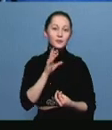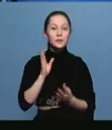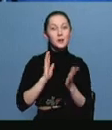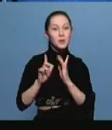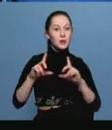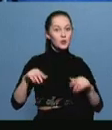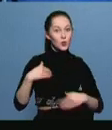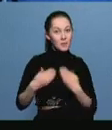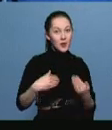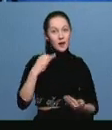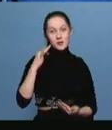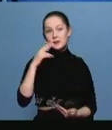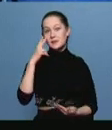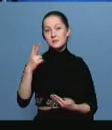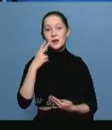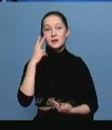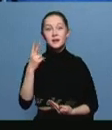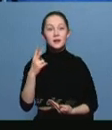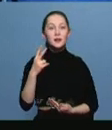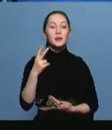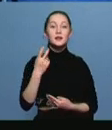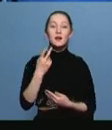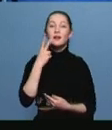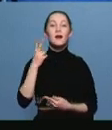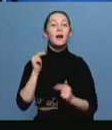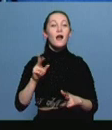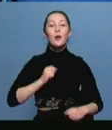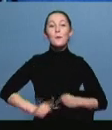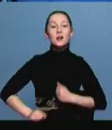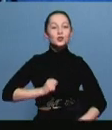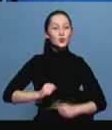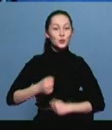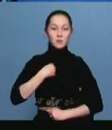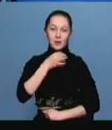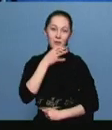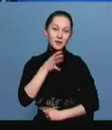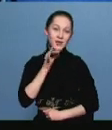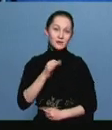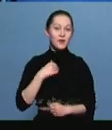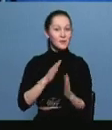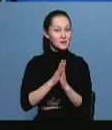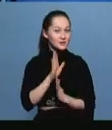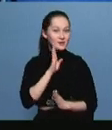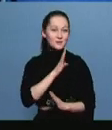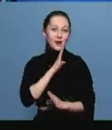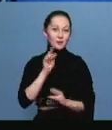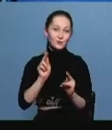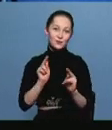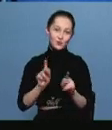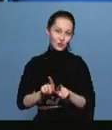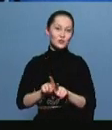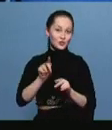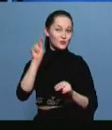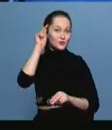и смотрел, как там маршировали. И вот мне это тоже понравилось и попросил мамы тоже учиться в этой школе. И